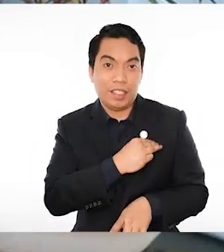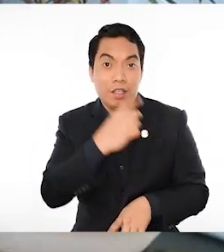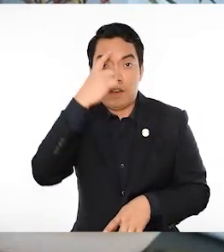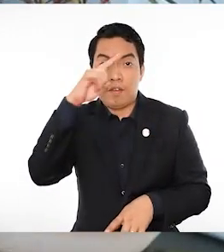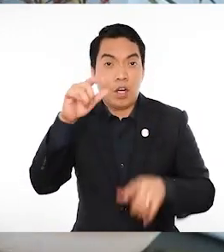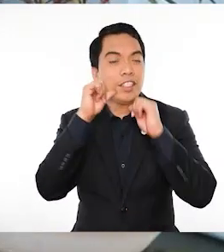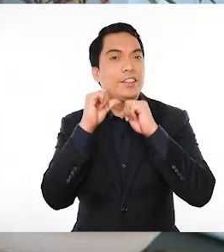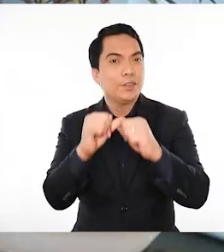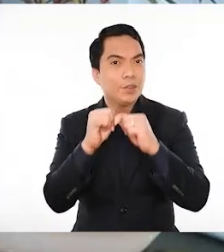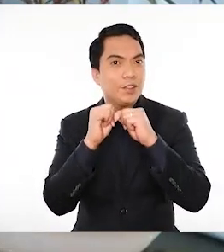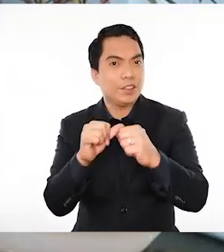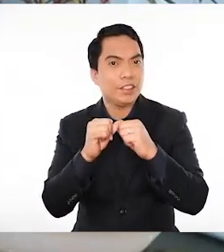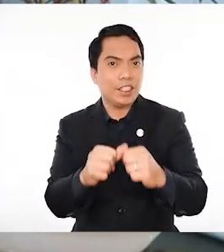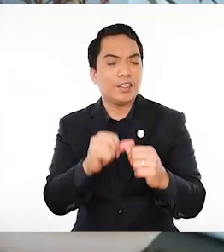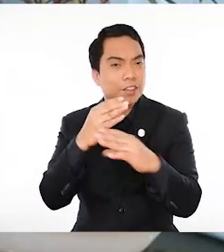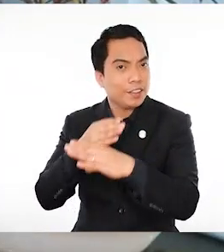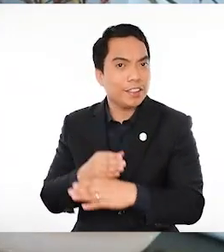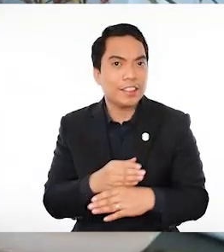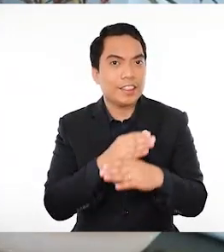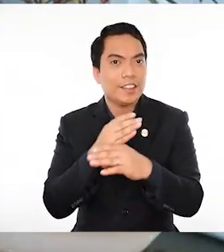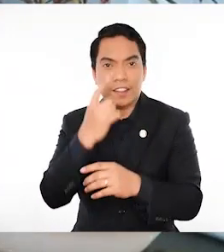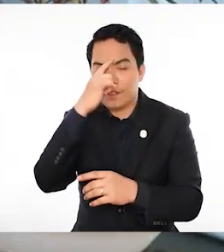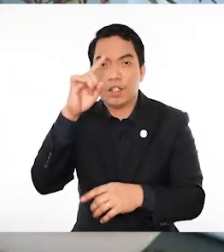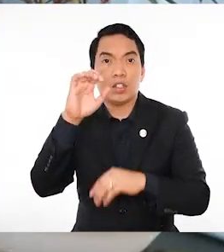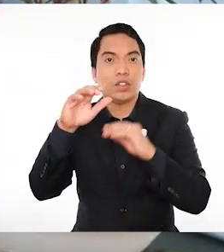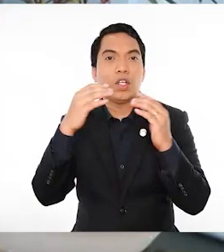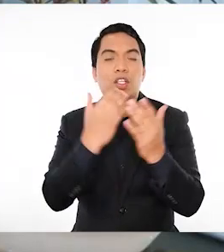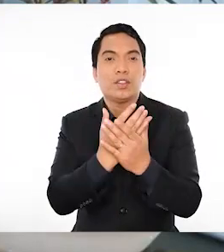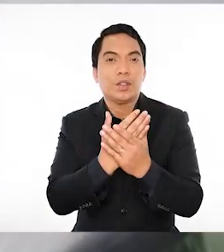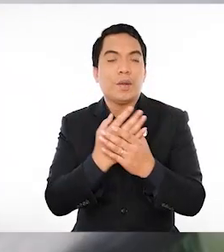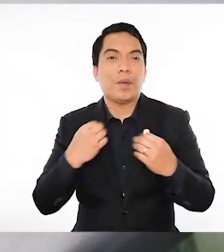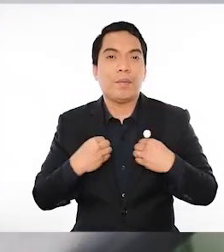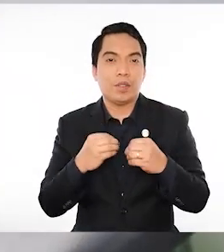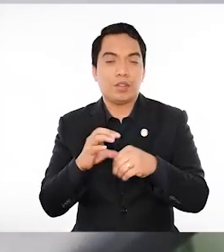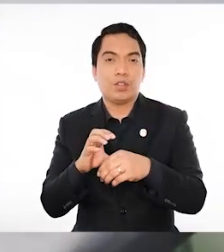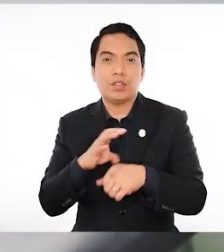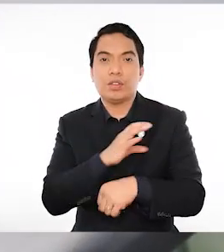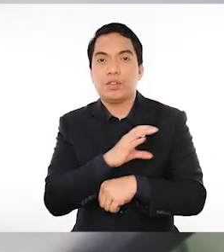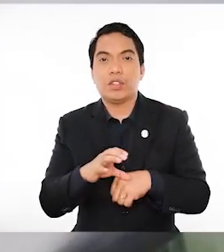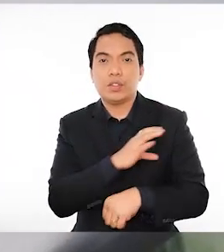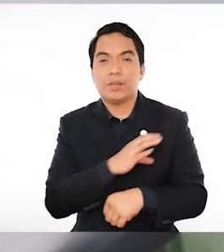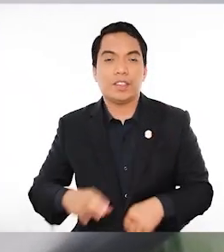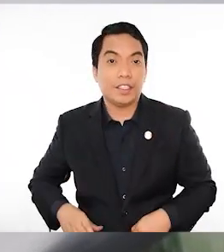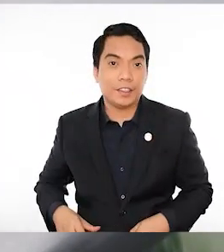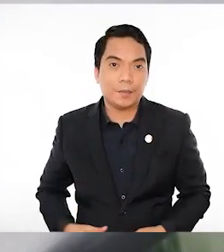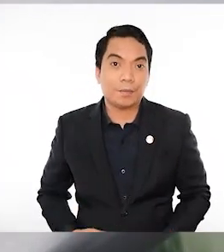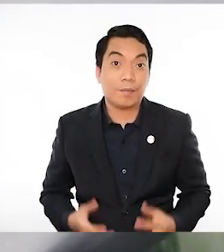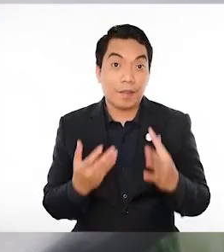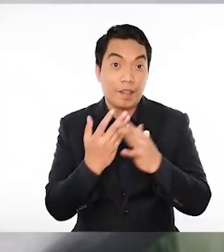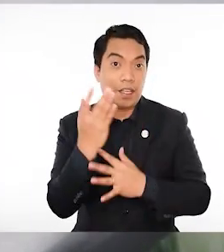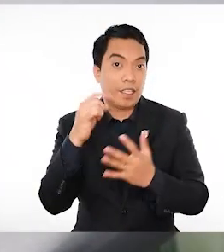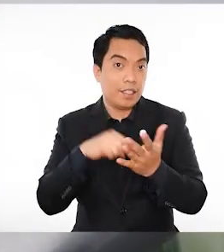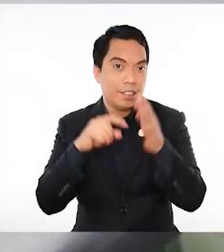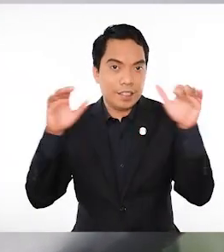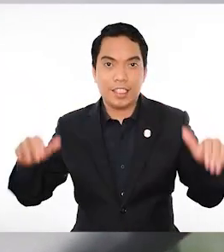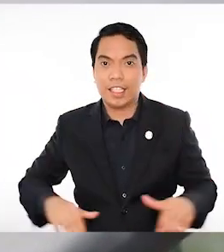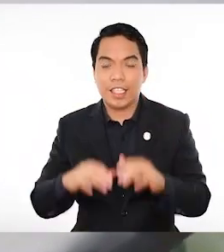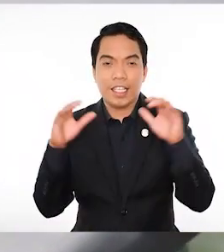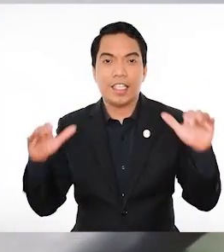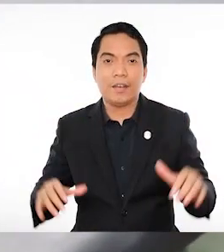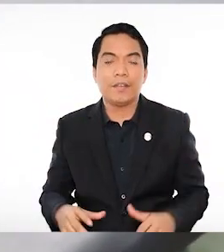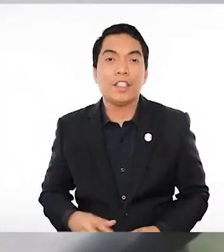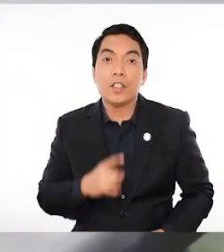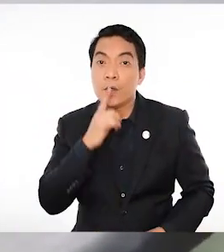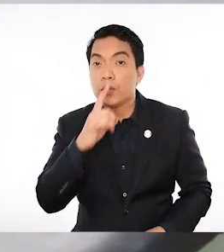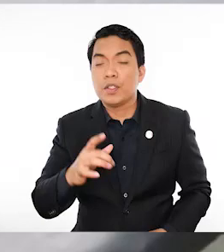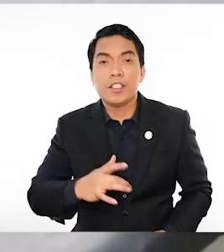walang sawa po nilang pagmamalasakit sa buong iglesia. Sa pamamagitan ng ganitong mga aktibidad, ay damang-dama